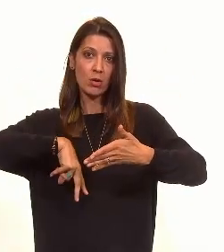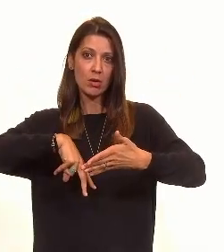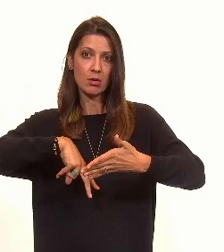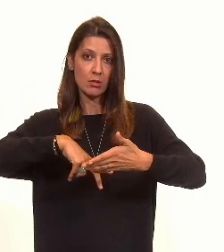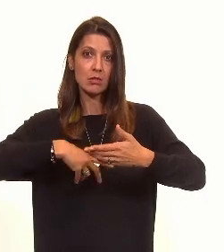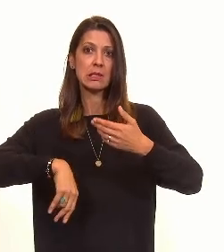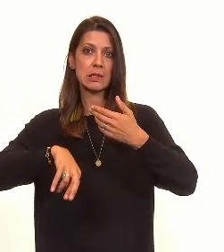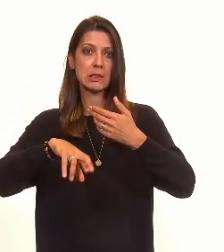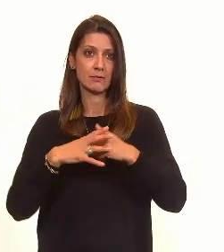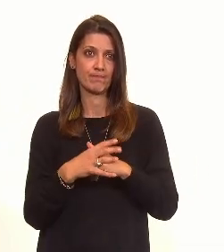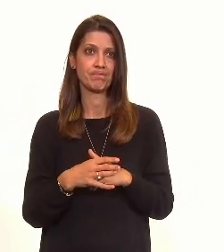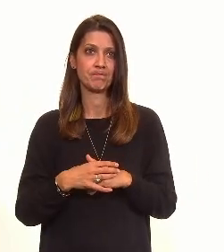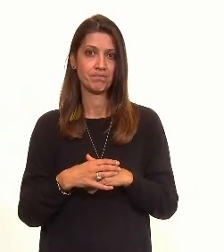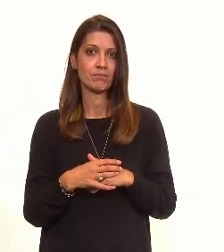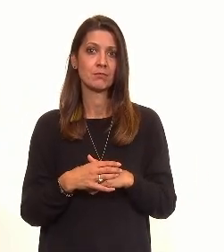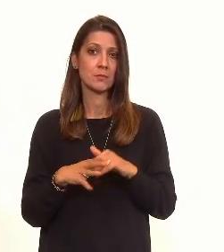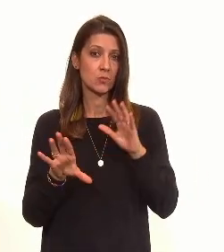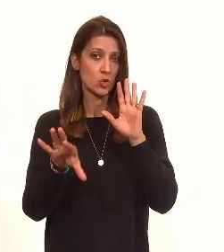nous.